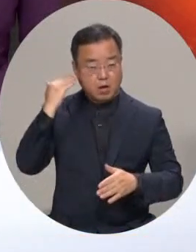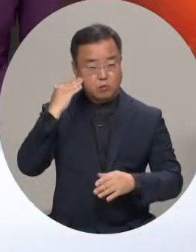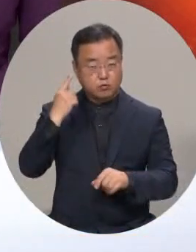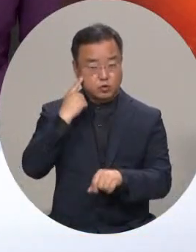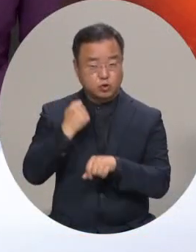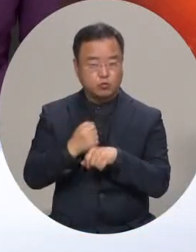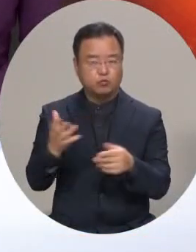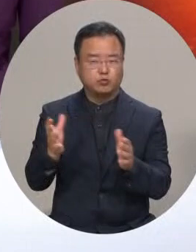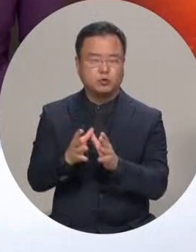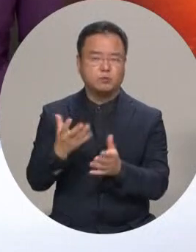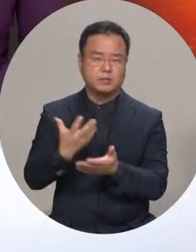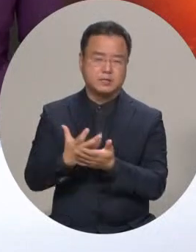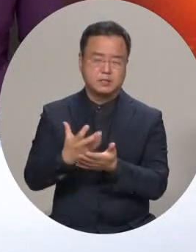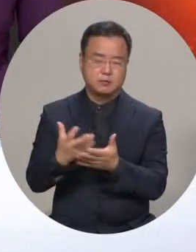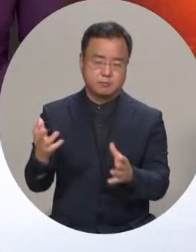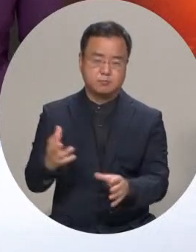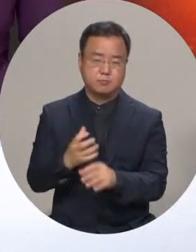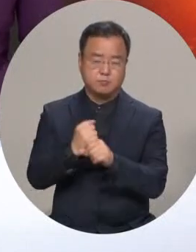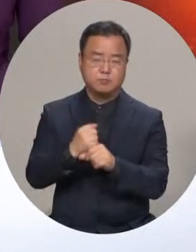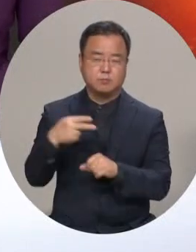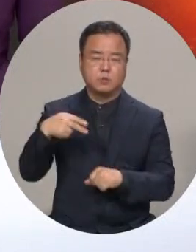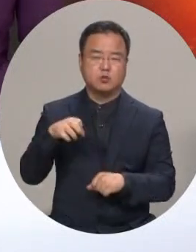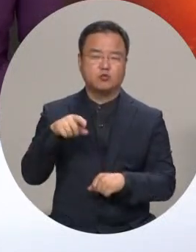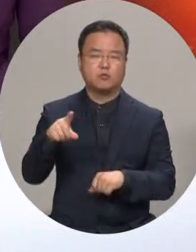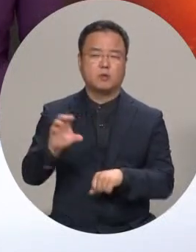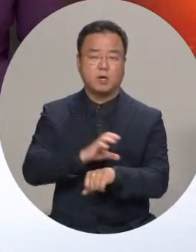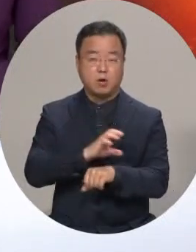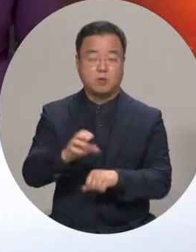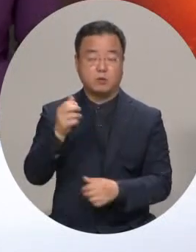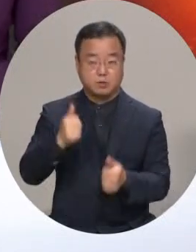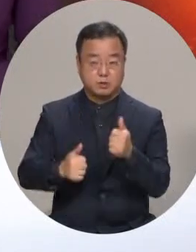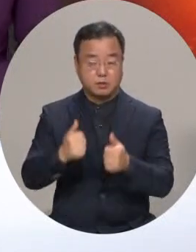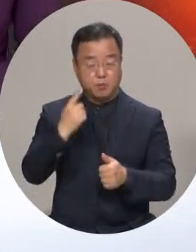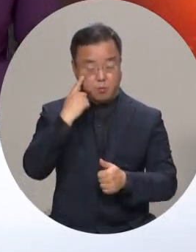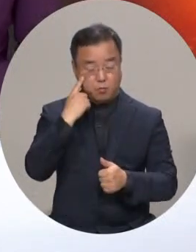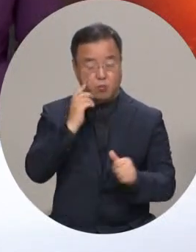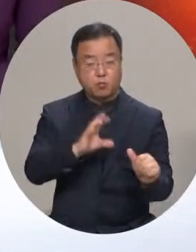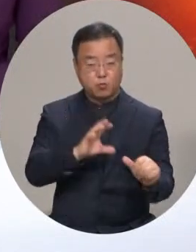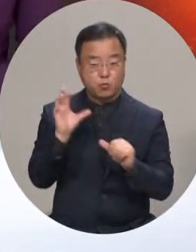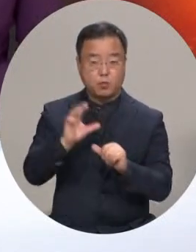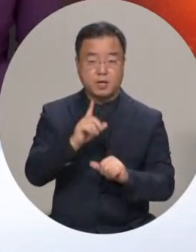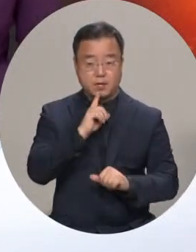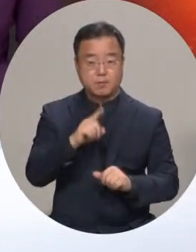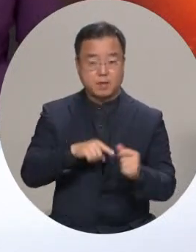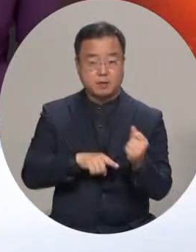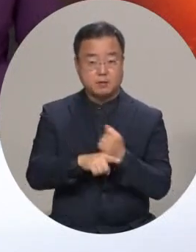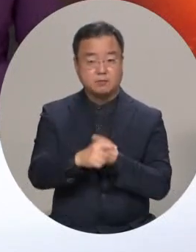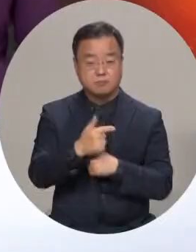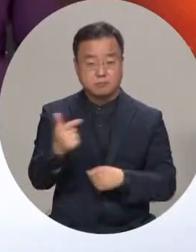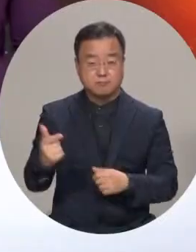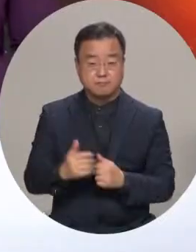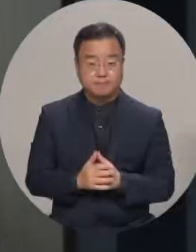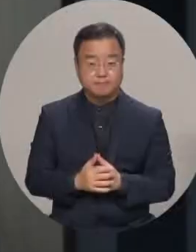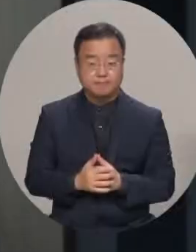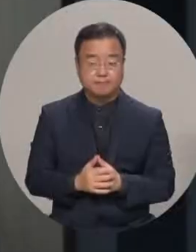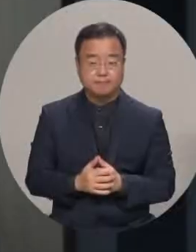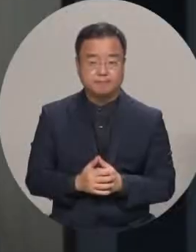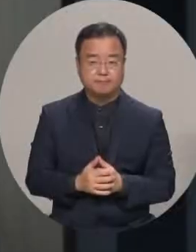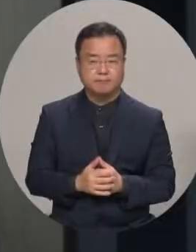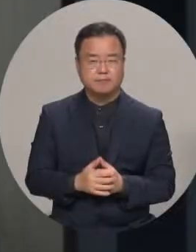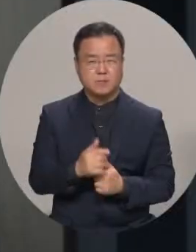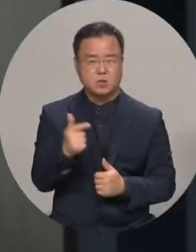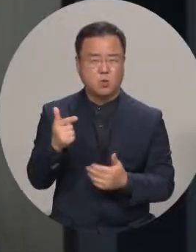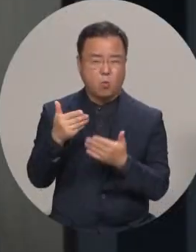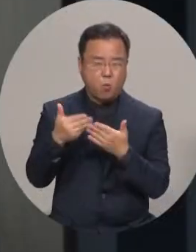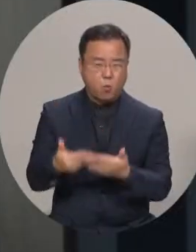블랙홀이 데이터와 슈퍼 컴퓨터 시뮬레이션 등을 활용했다고 합니다 그만큼 의미가 특별하죠 네 그렇습니다 어 초대 질량